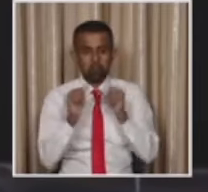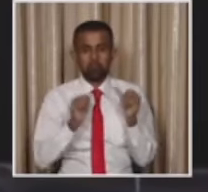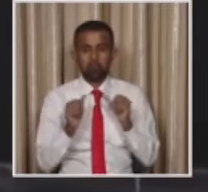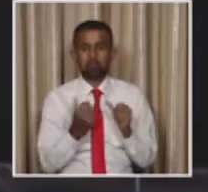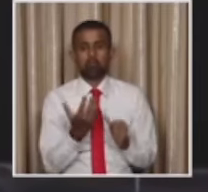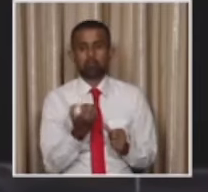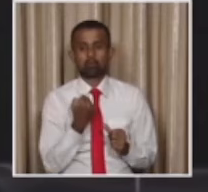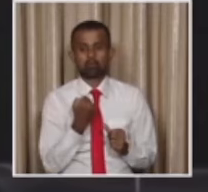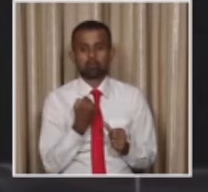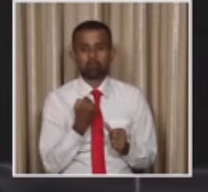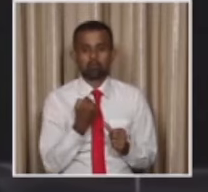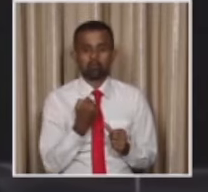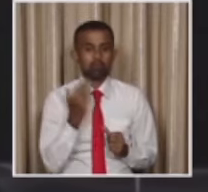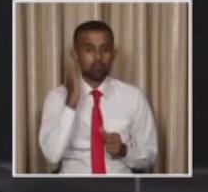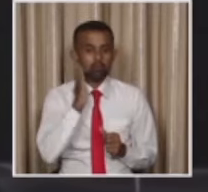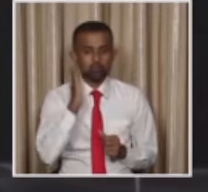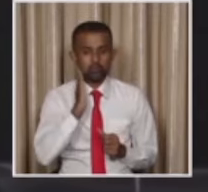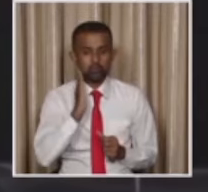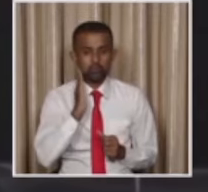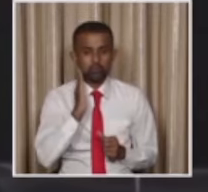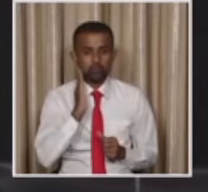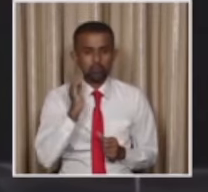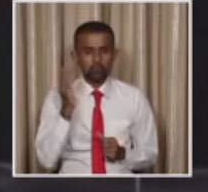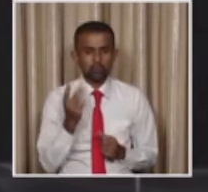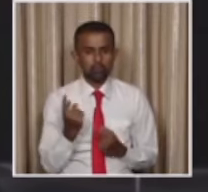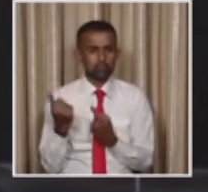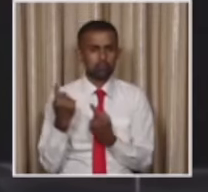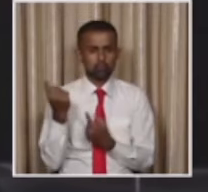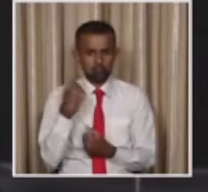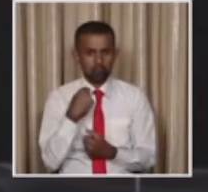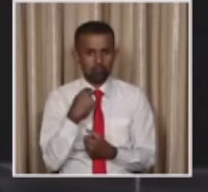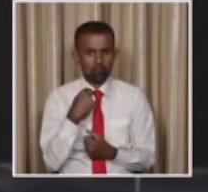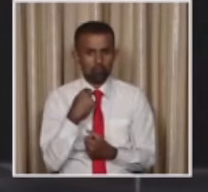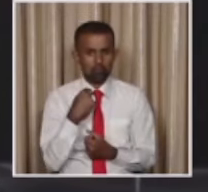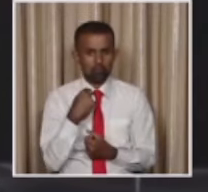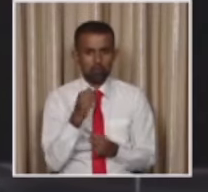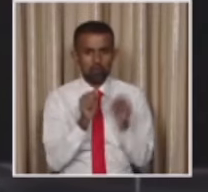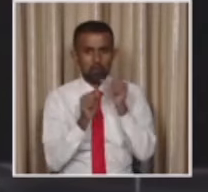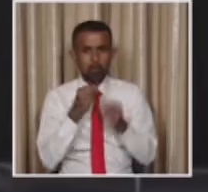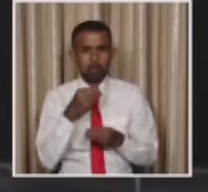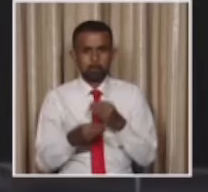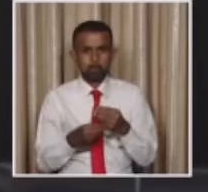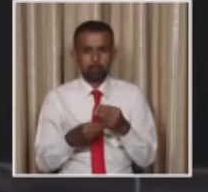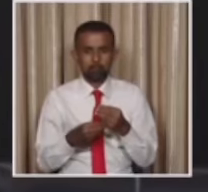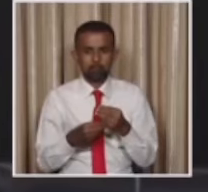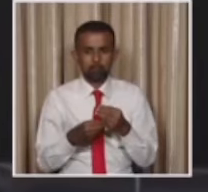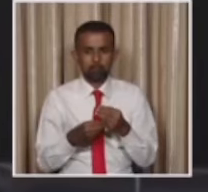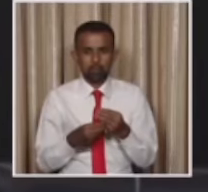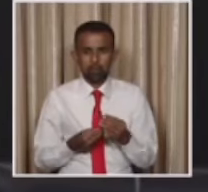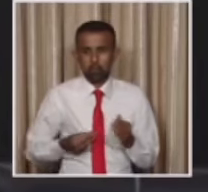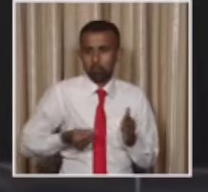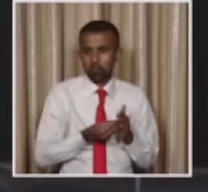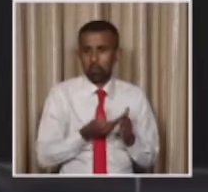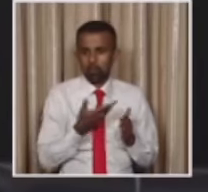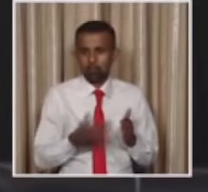තියෙනවා. ඒ නිසා මේ බටහිර ඕනකම් මේ බටහිර මේ ඖෂධ සමාගම් වල ඕනකම් මේක අසර රිංගලා